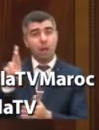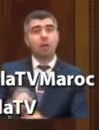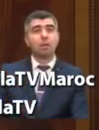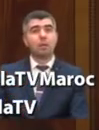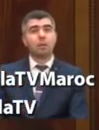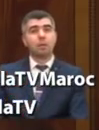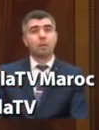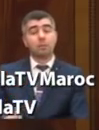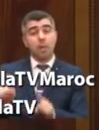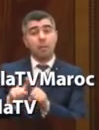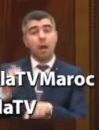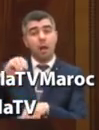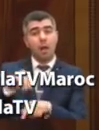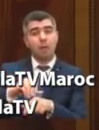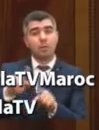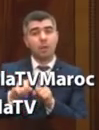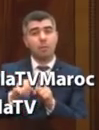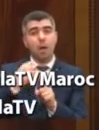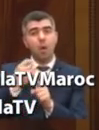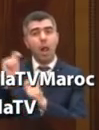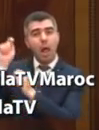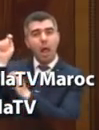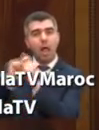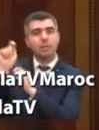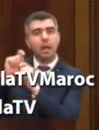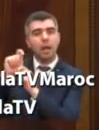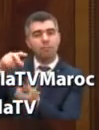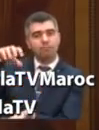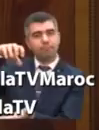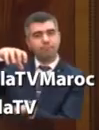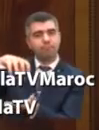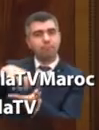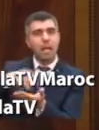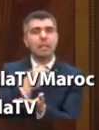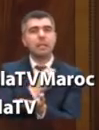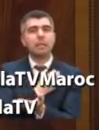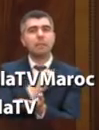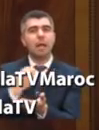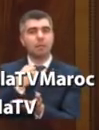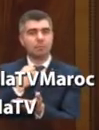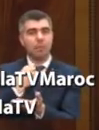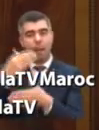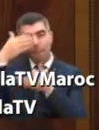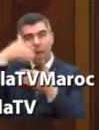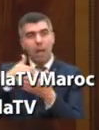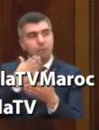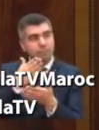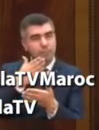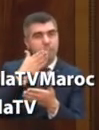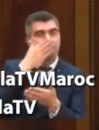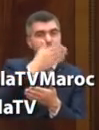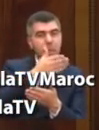إقامة المستشفى العسكري الميداني بقطاع غزة، والدور الذي تقوم به